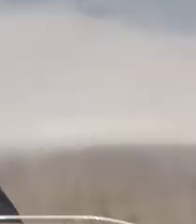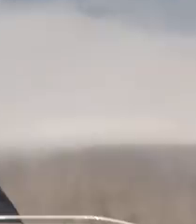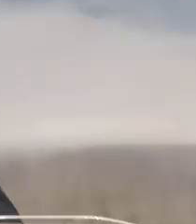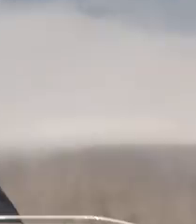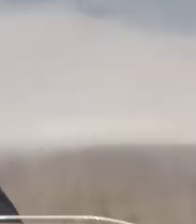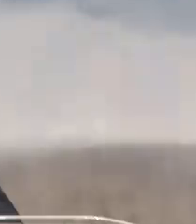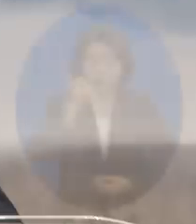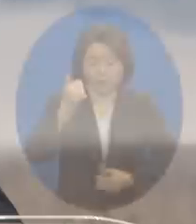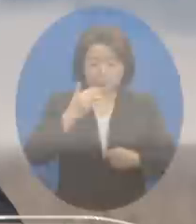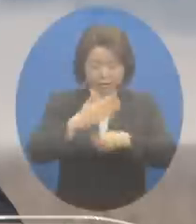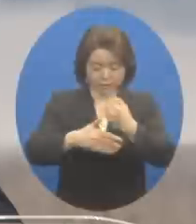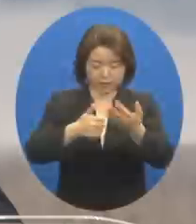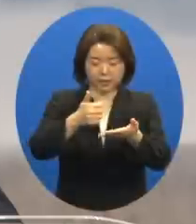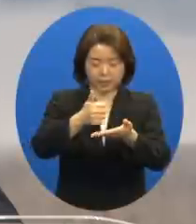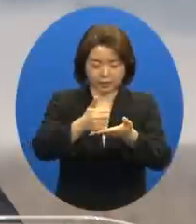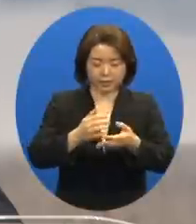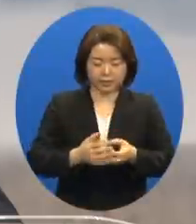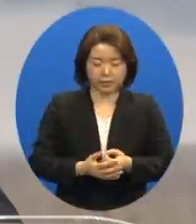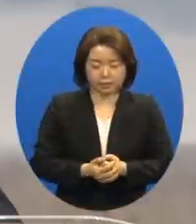아버지 하나님,